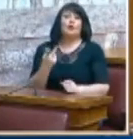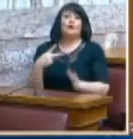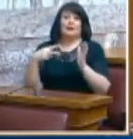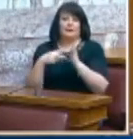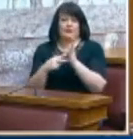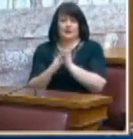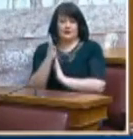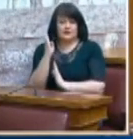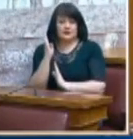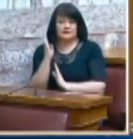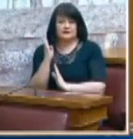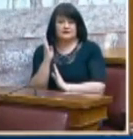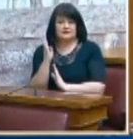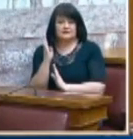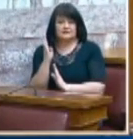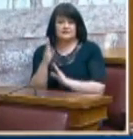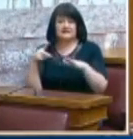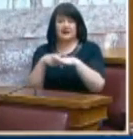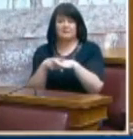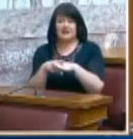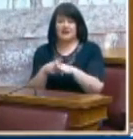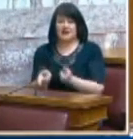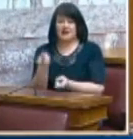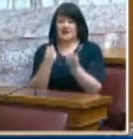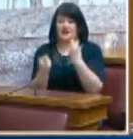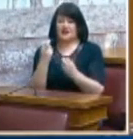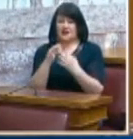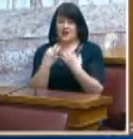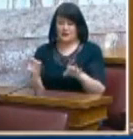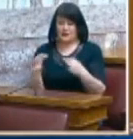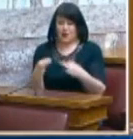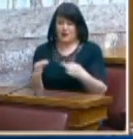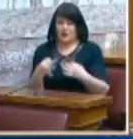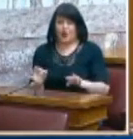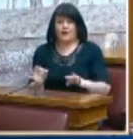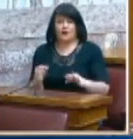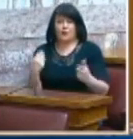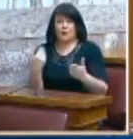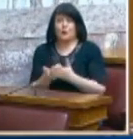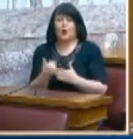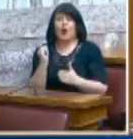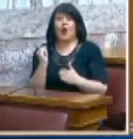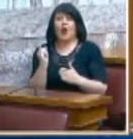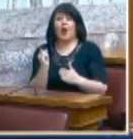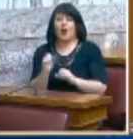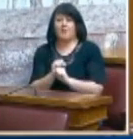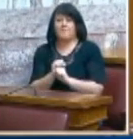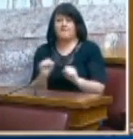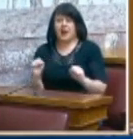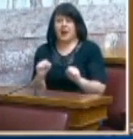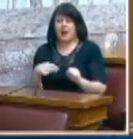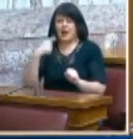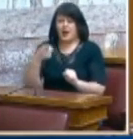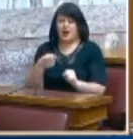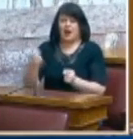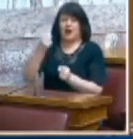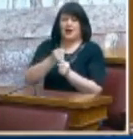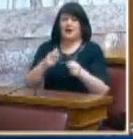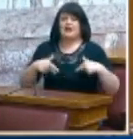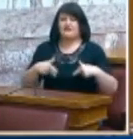2014 άδειαζαν τα ταμεία και δεν έκλειναν το δεύτερο πρόγραμμα για να υπονομεύσουν την επόμενη κυβέρνηση, ελπίζοντας